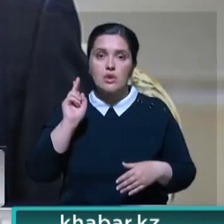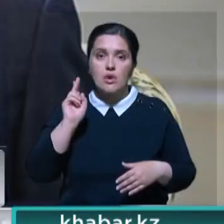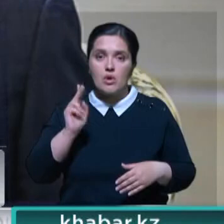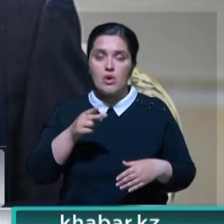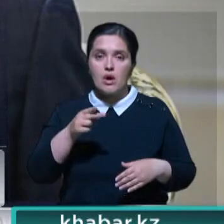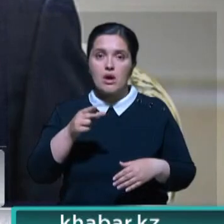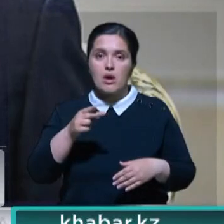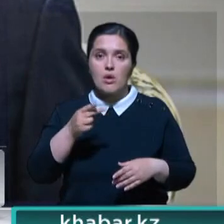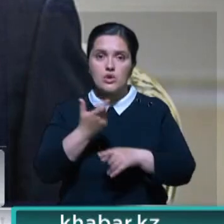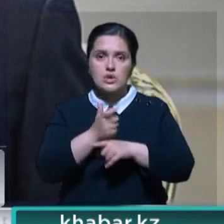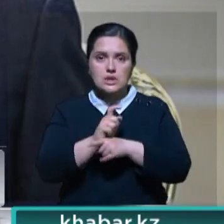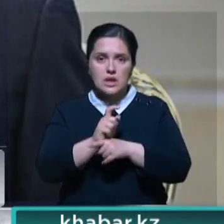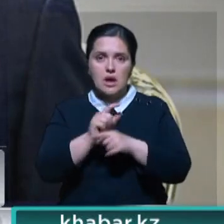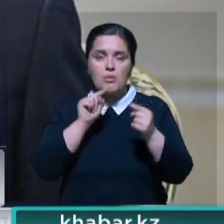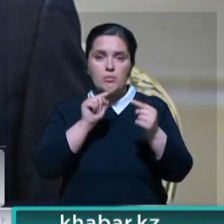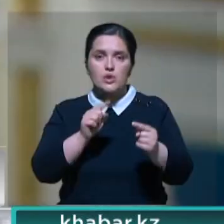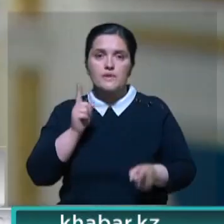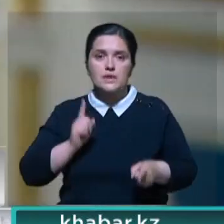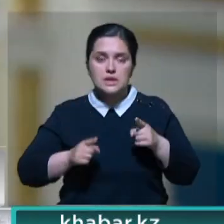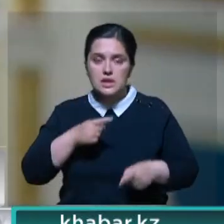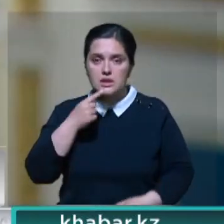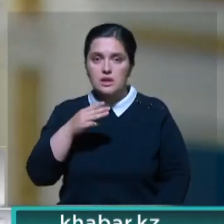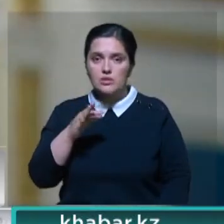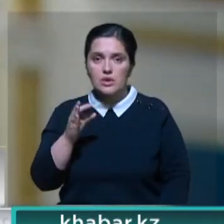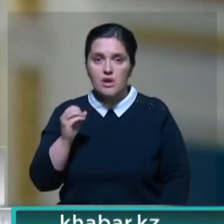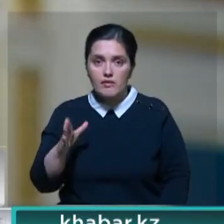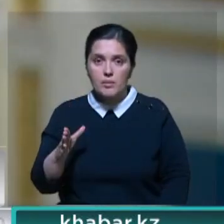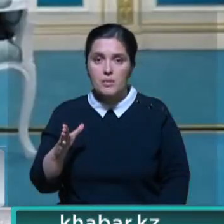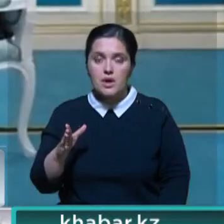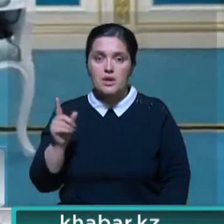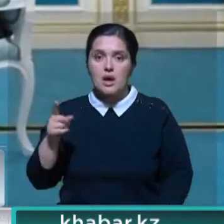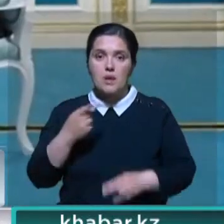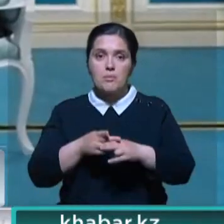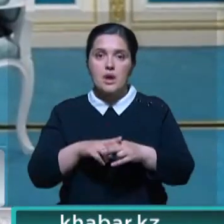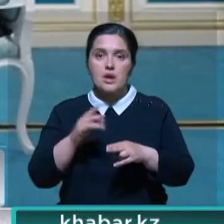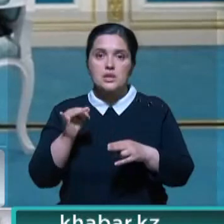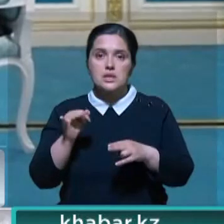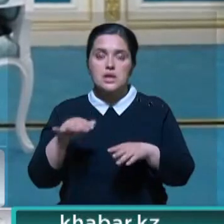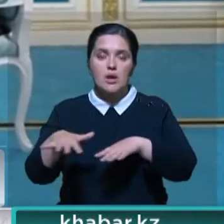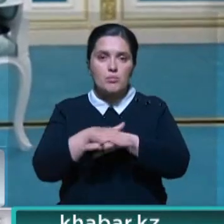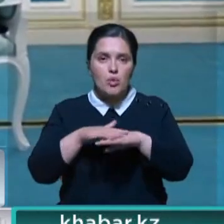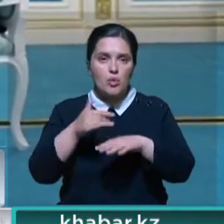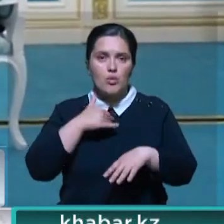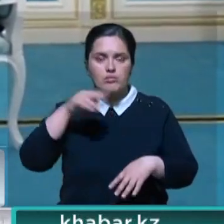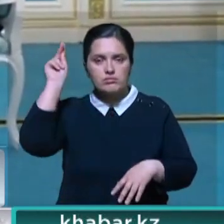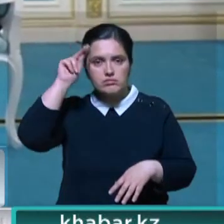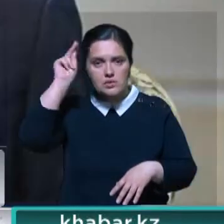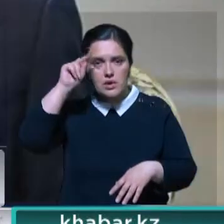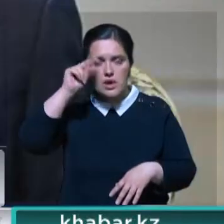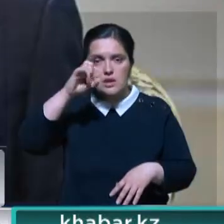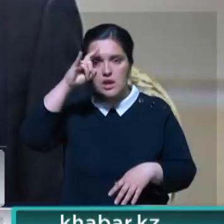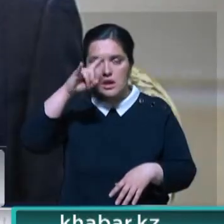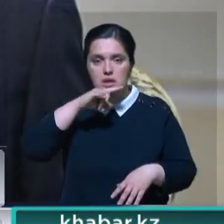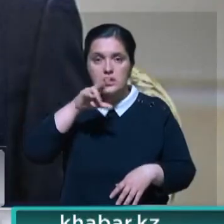кто утверждают обратное, очень сильно идут против истины, сказал Токаев. При этом он отметил повышенный запрос общества на